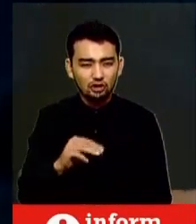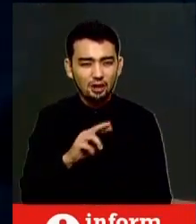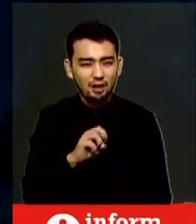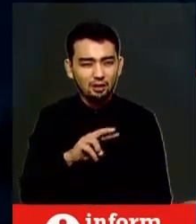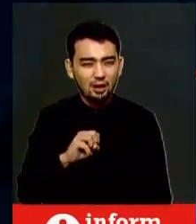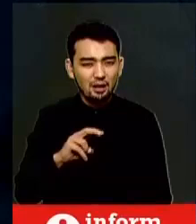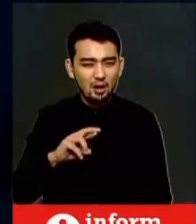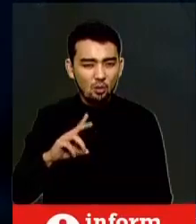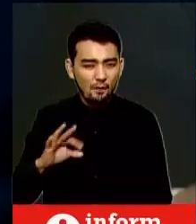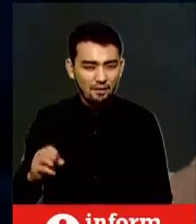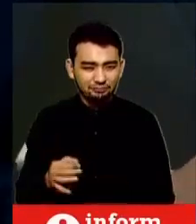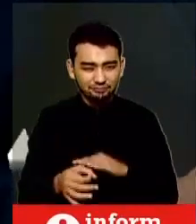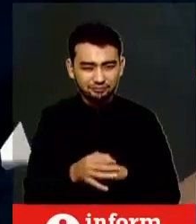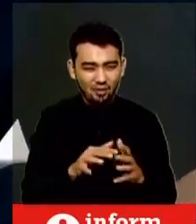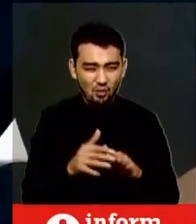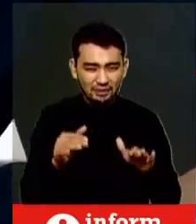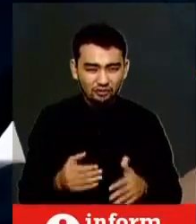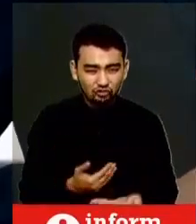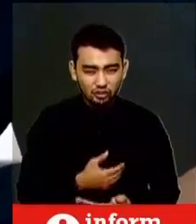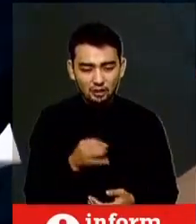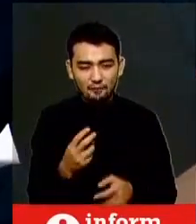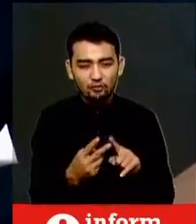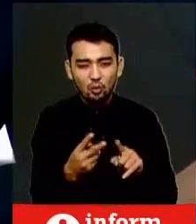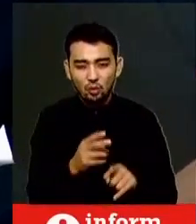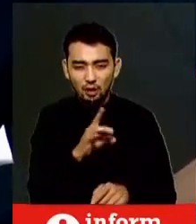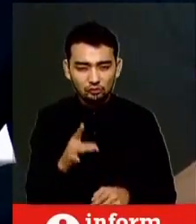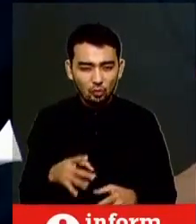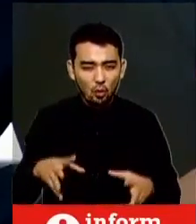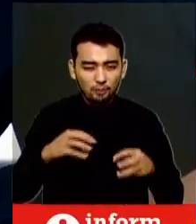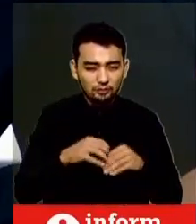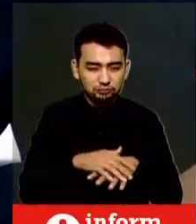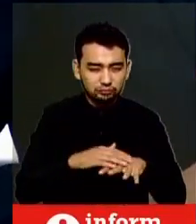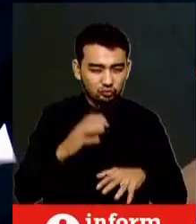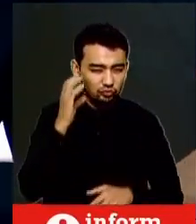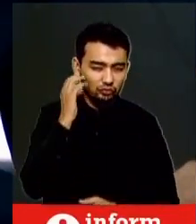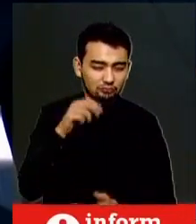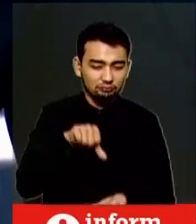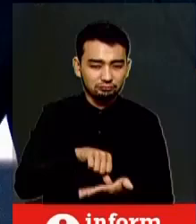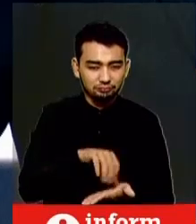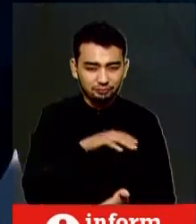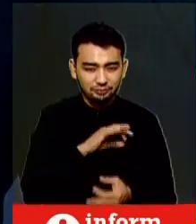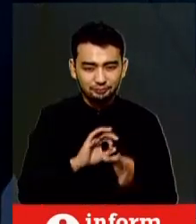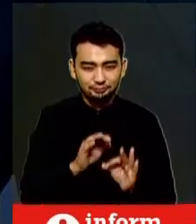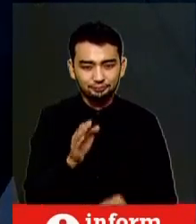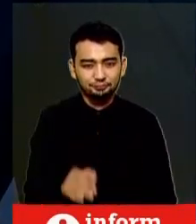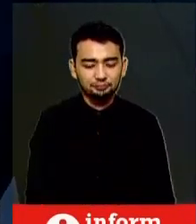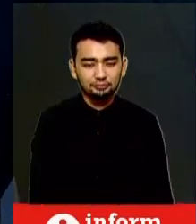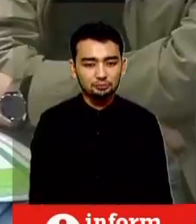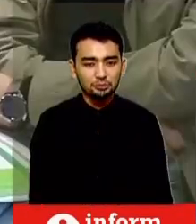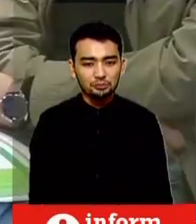которого запланированы эти работы, сегодня во второй раз провели общественные слушания. Эльмира Ержанова расскажет подробнее.